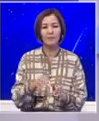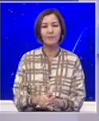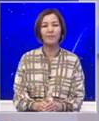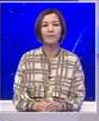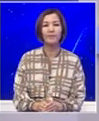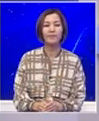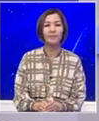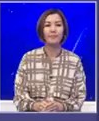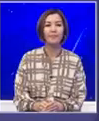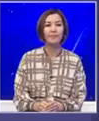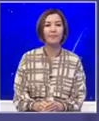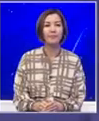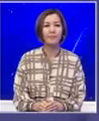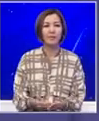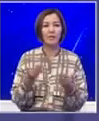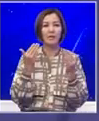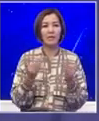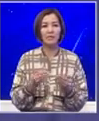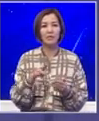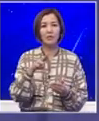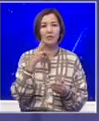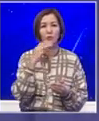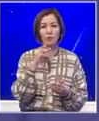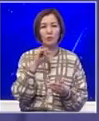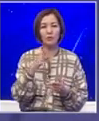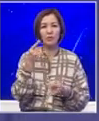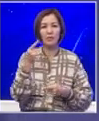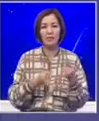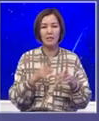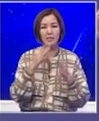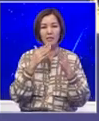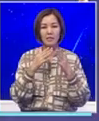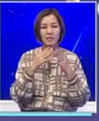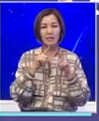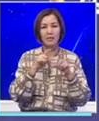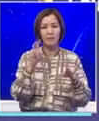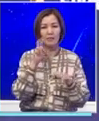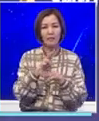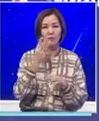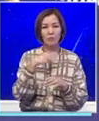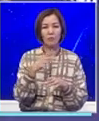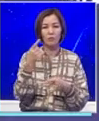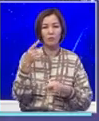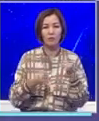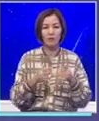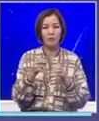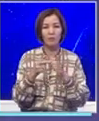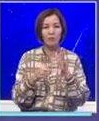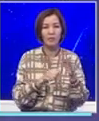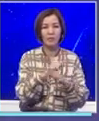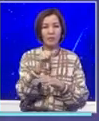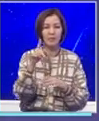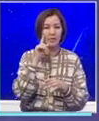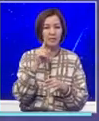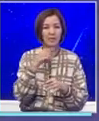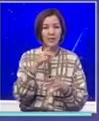көрейік. Міне дәл қазір Түркістан телеарнасының ғимаратына кірдік. Мұнда 33 бағдарлама 18 сағат бойы тек қазақ